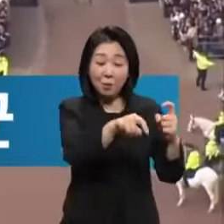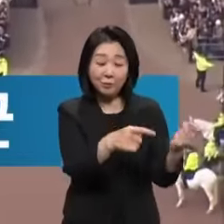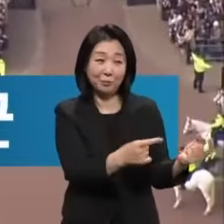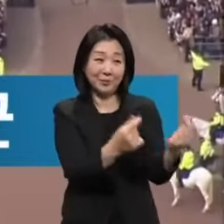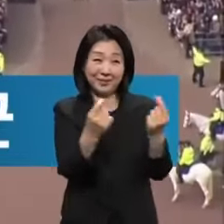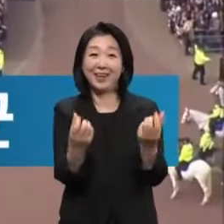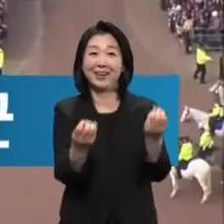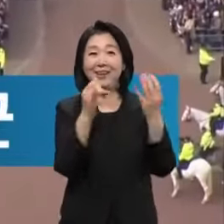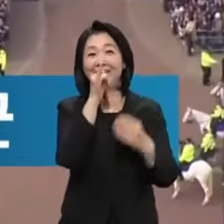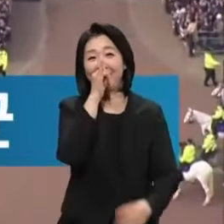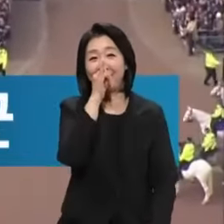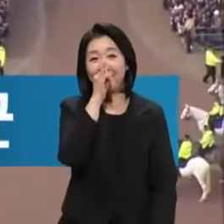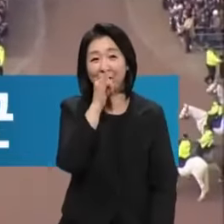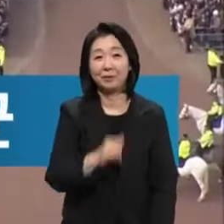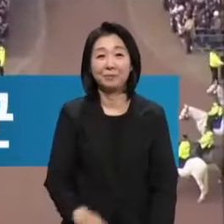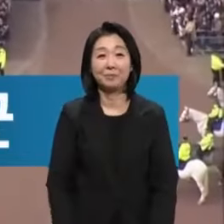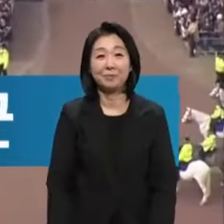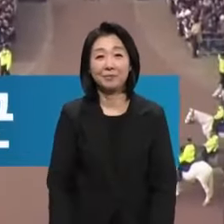비슷한 행사가 열렸습니다.